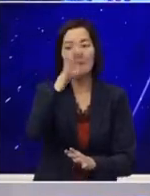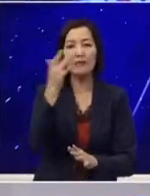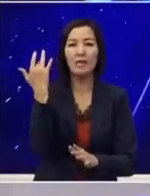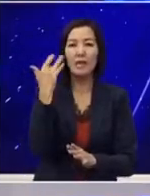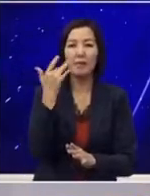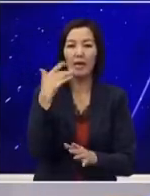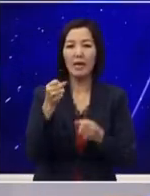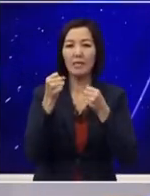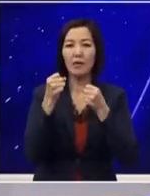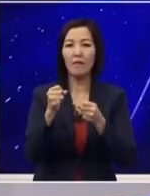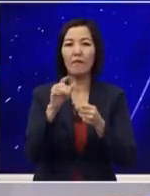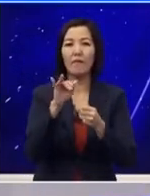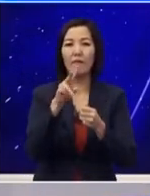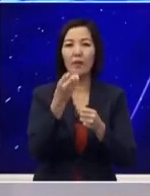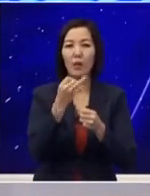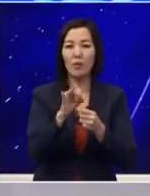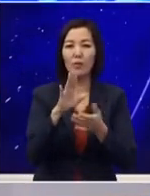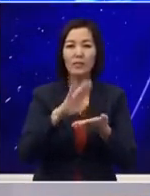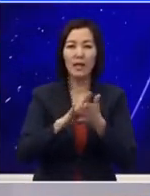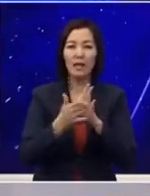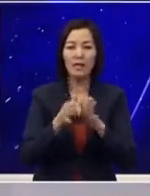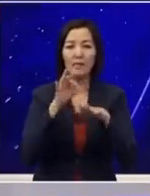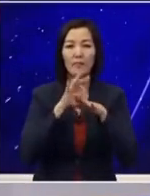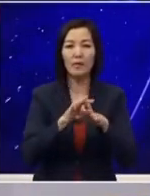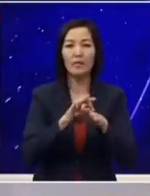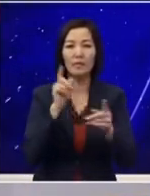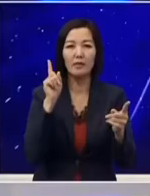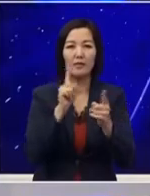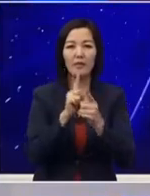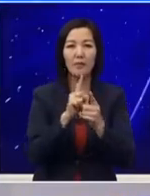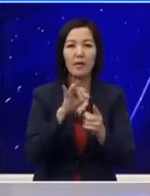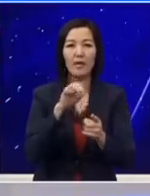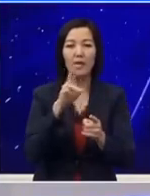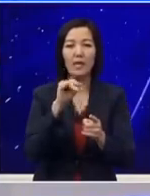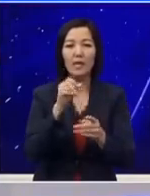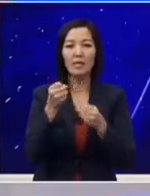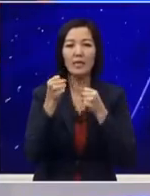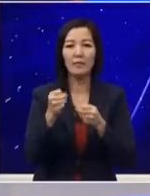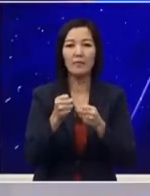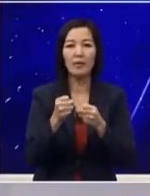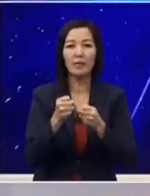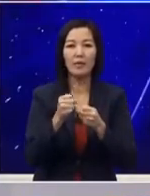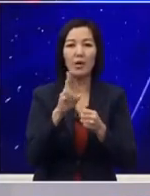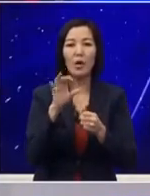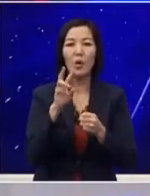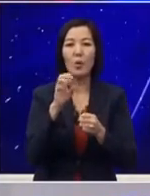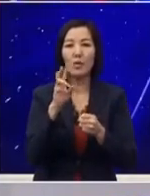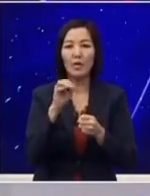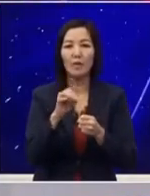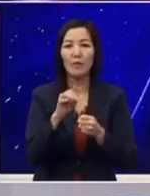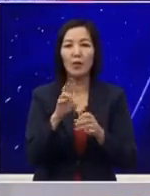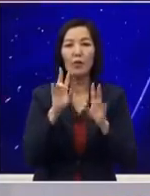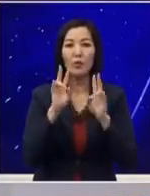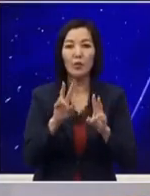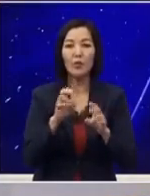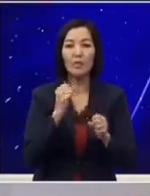Известный американский боксер Флойд Мейуэзер согласен провести реванш с ирландским бойцом смешанного стиля Конором Макгрегором.